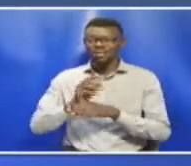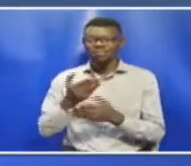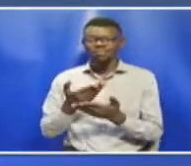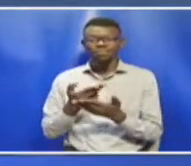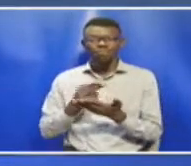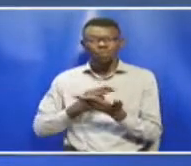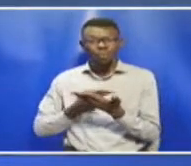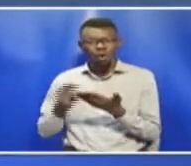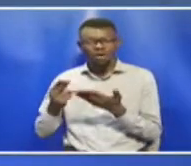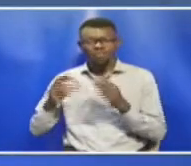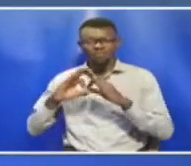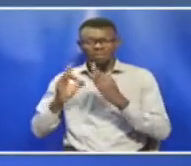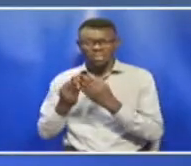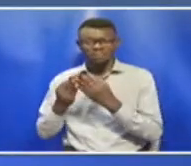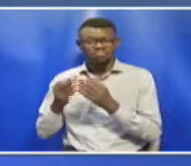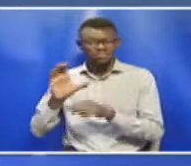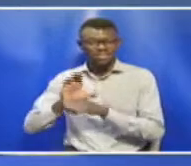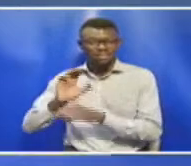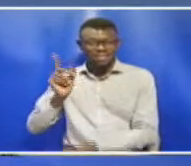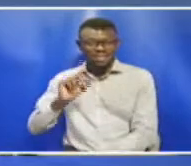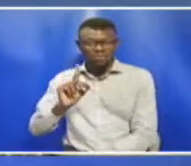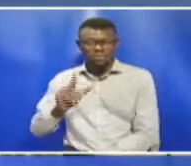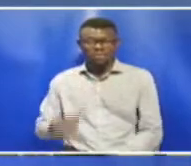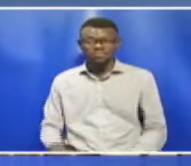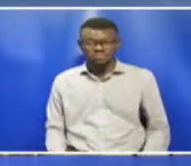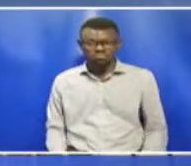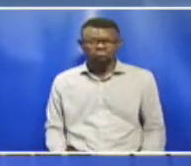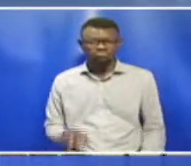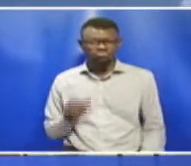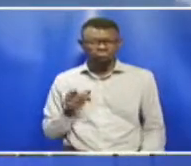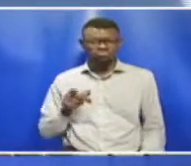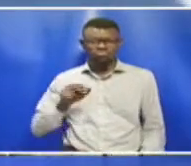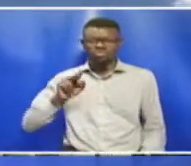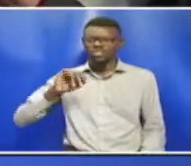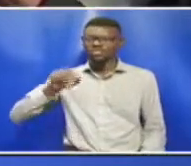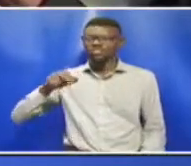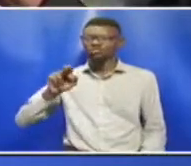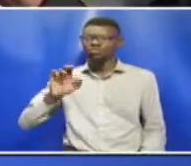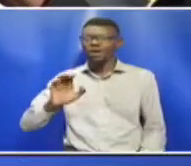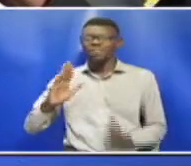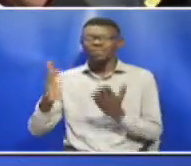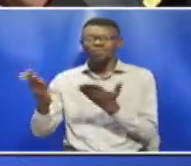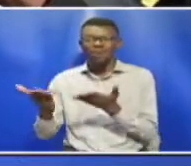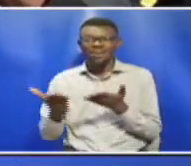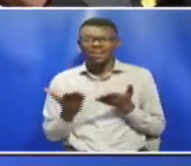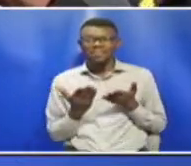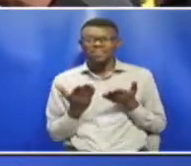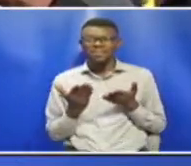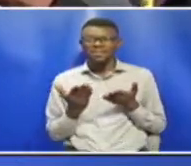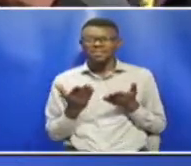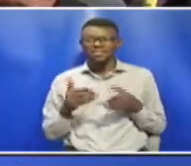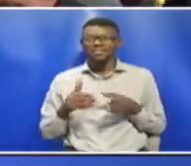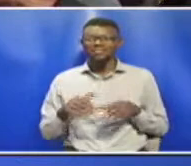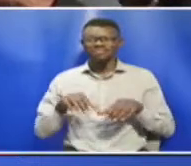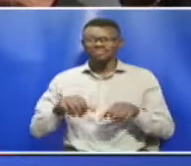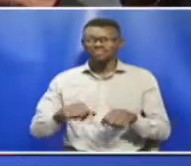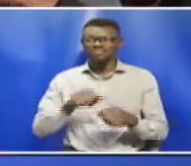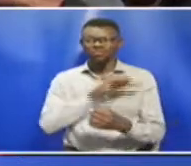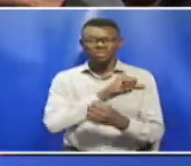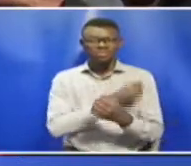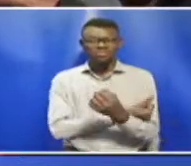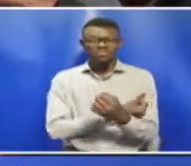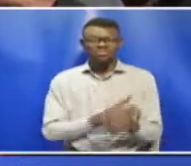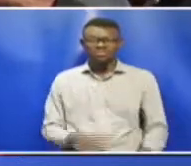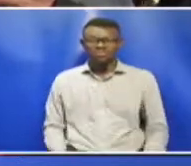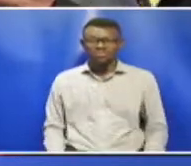Family Basilica jijini Nairobi. Kardinali John Njue akamkaribisha mrithi wake. Kitu